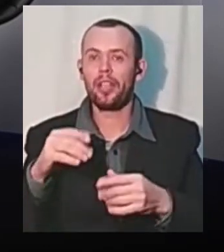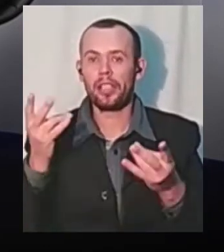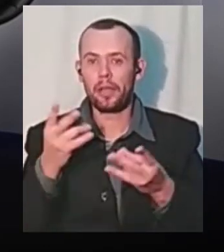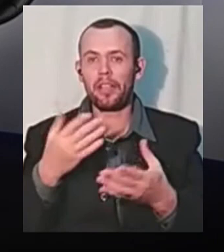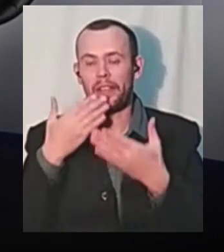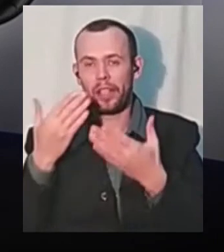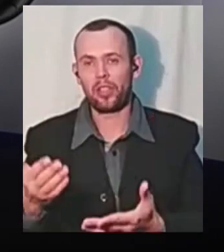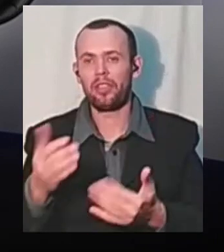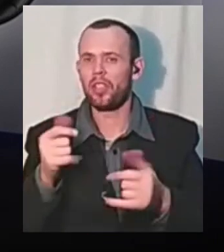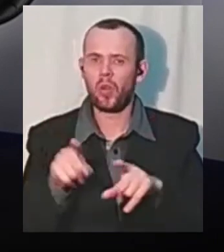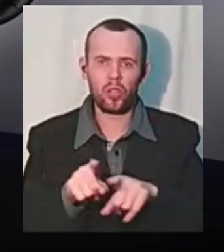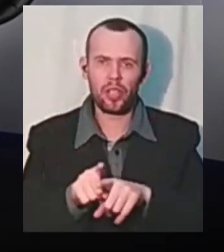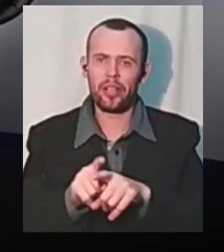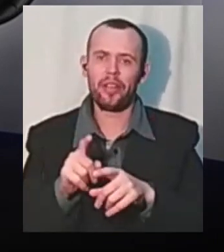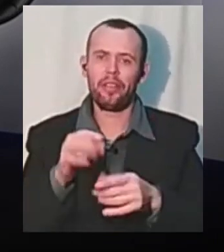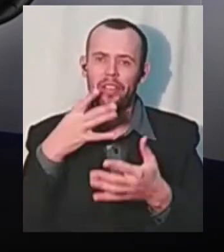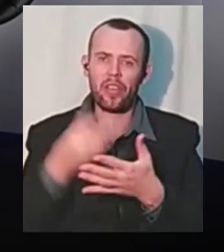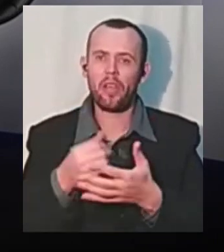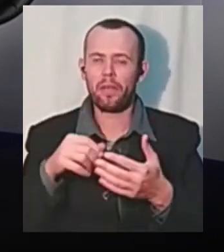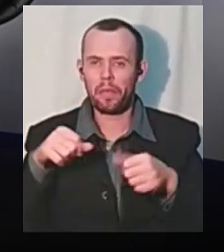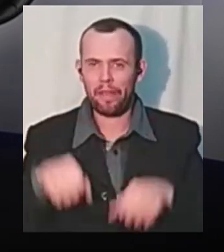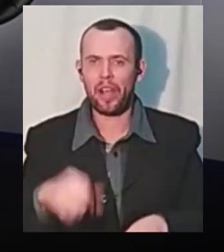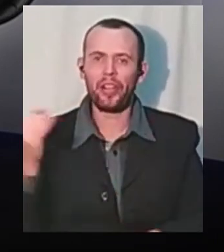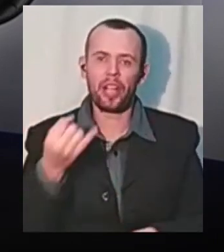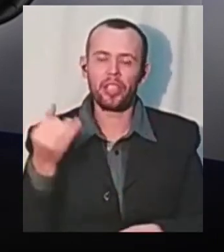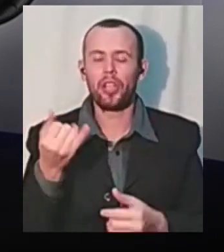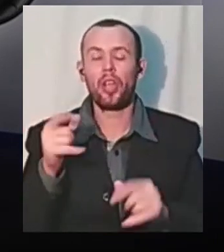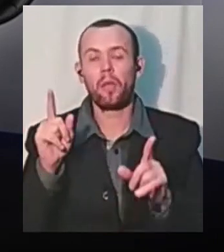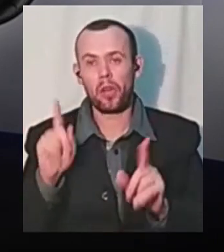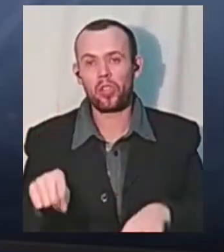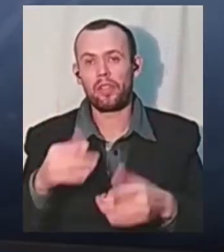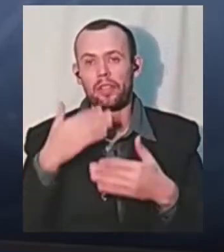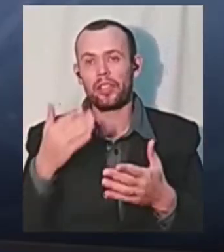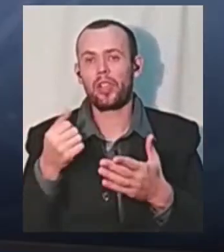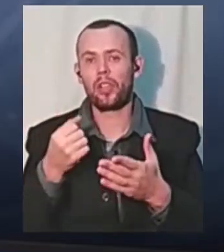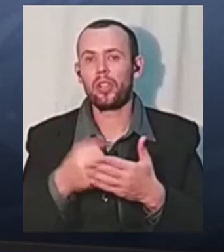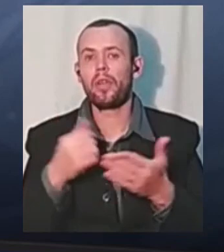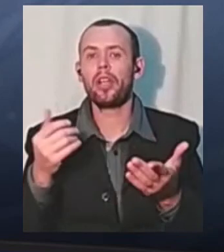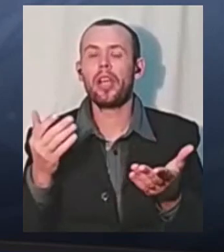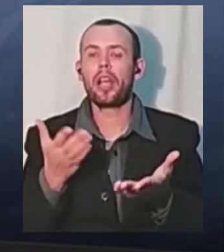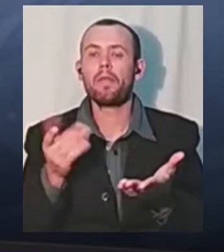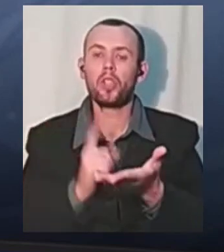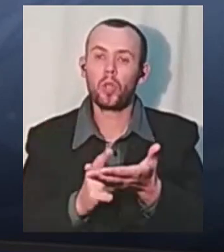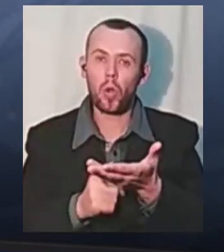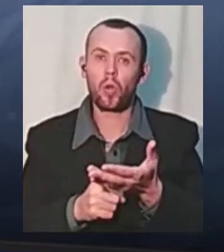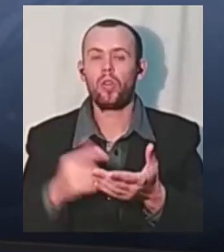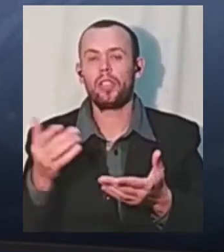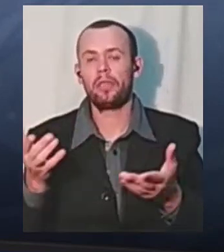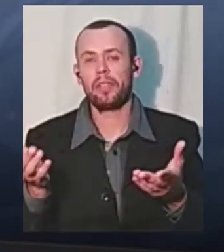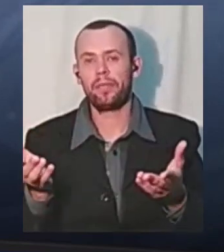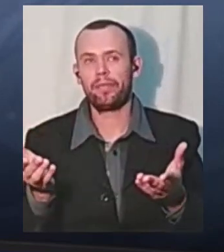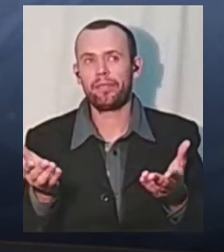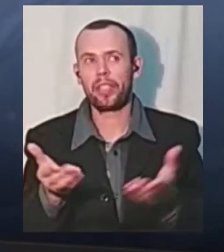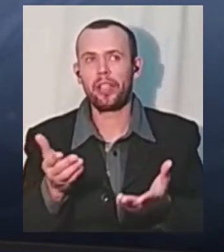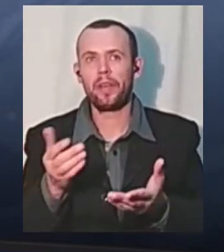одно відстоювати свої права та інтереси і, можливо, закріплятися додатковими якимись доказами для того, щоб довести